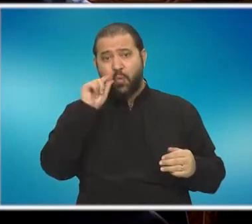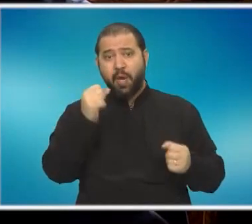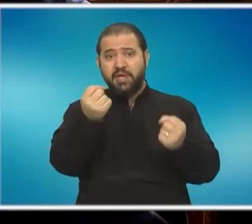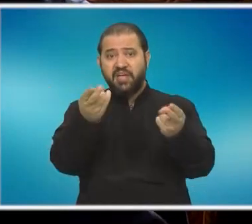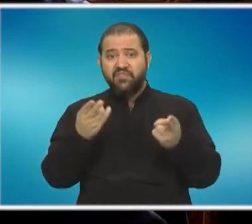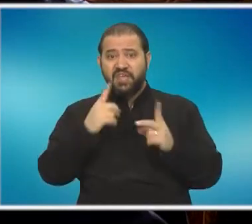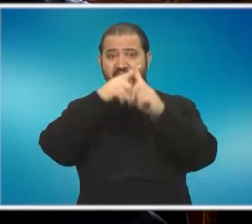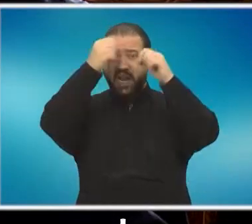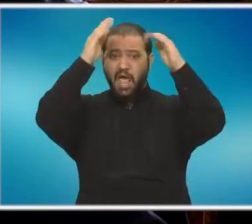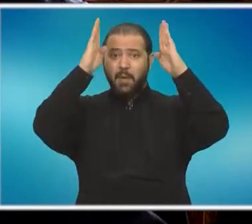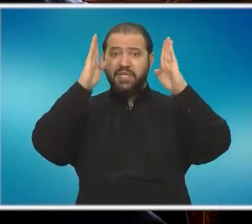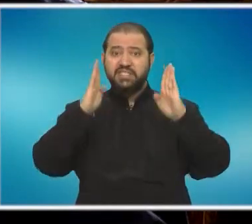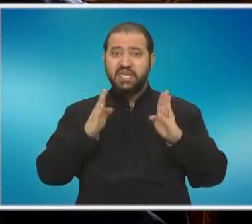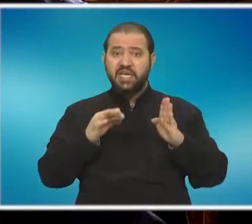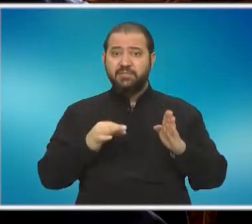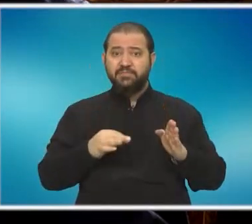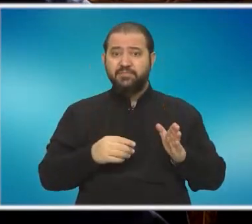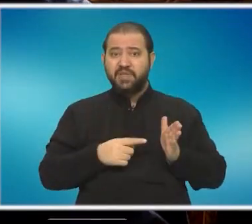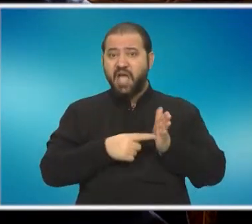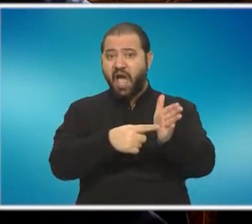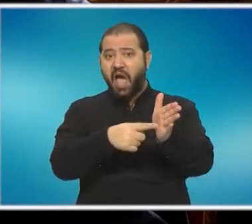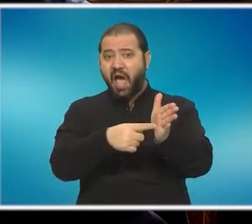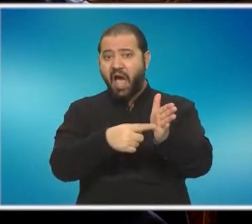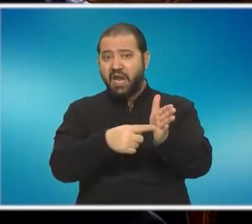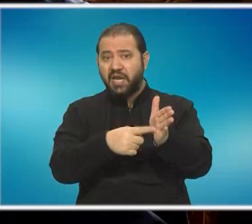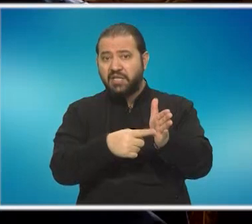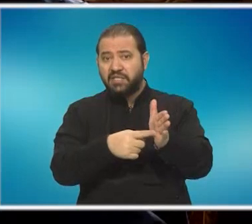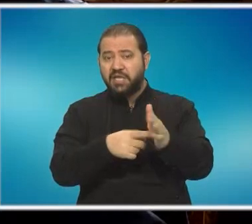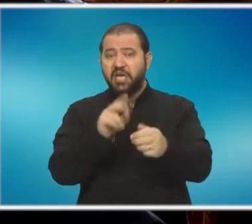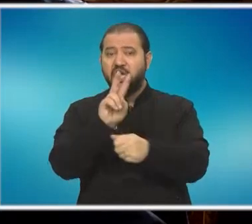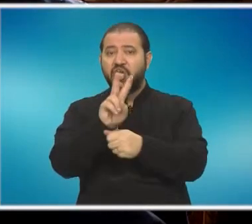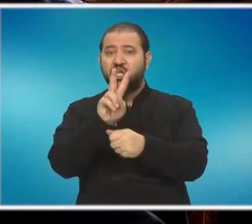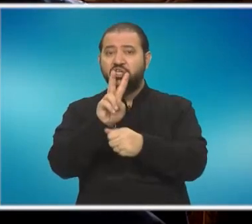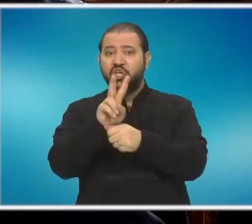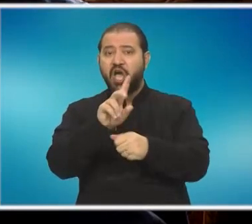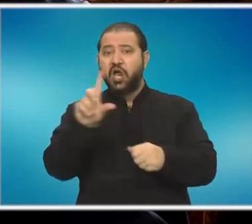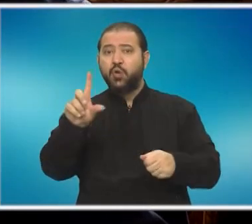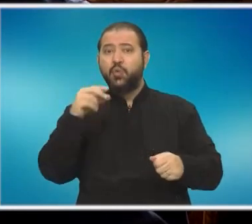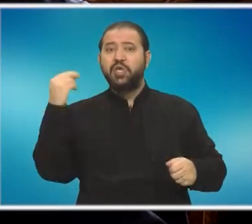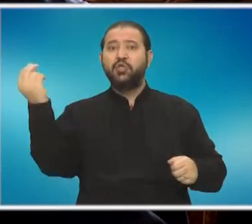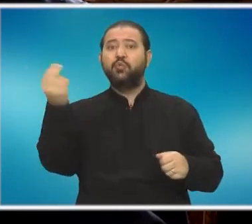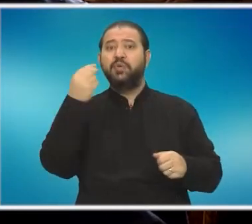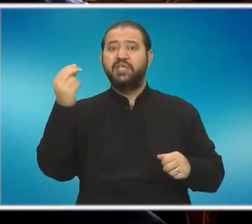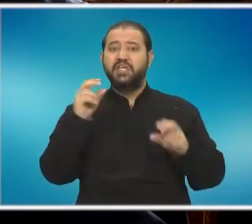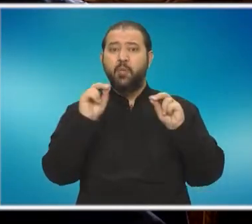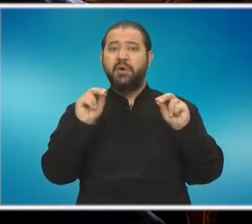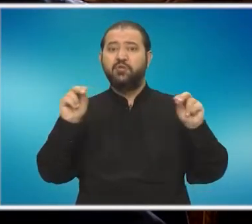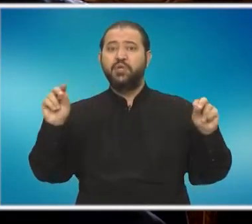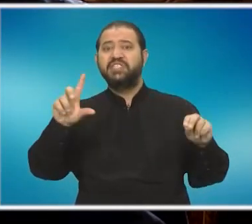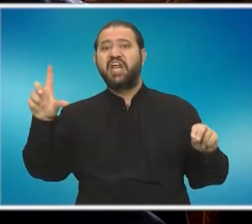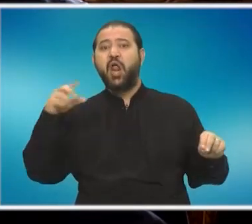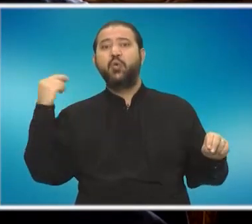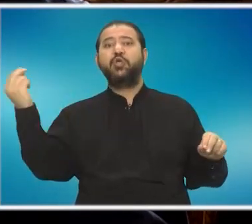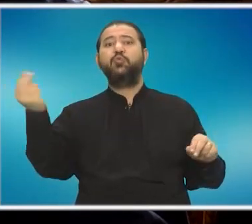aduc în evidență, prin purtare de grijă a lui Dumnezeu, mărturisirea lui